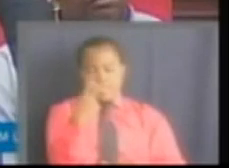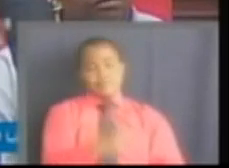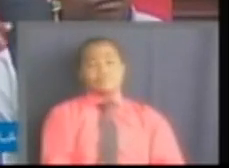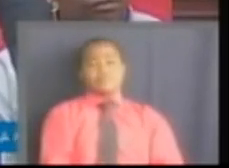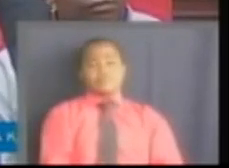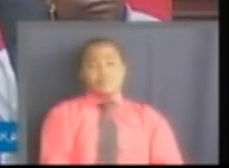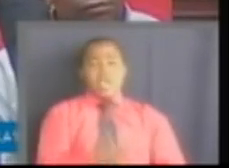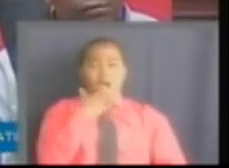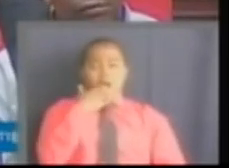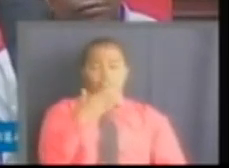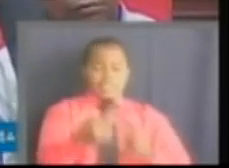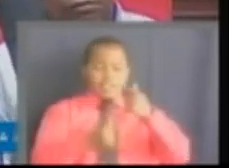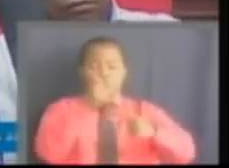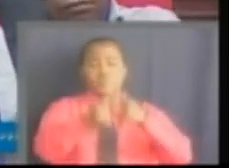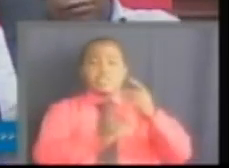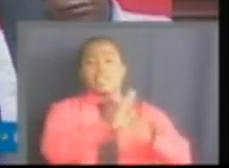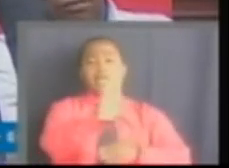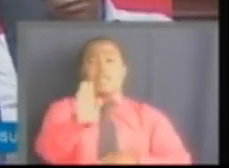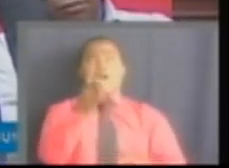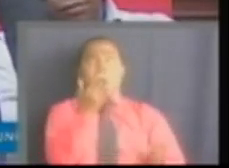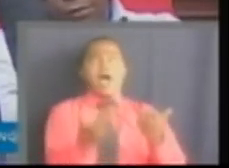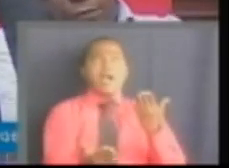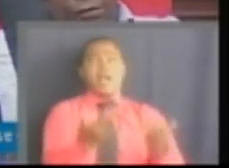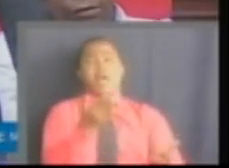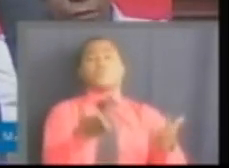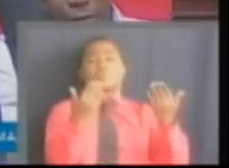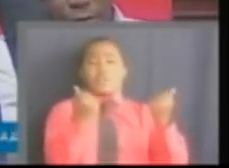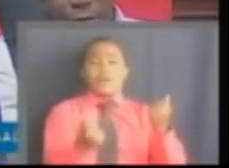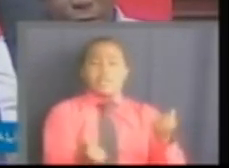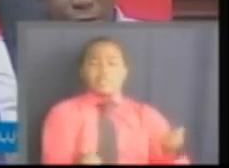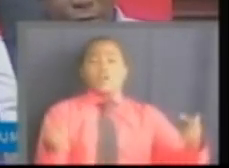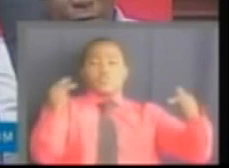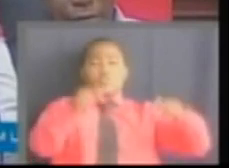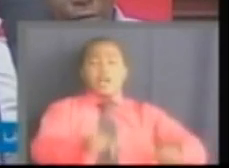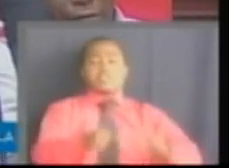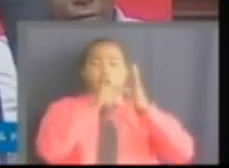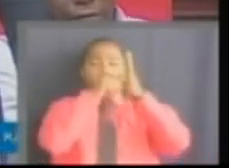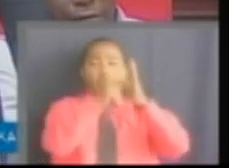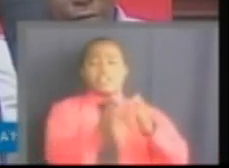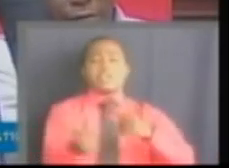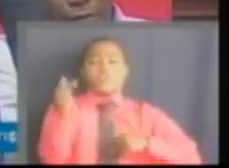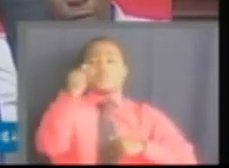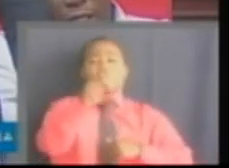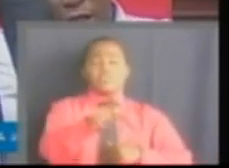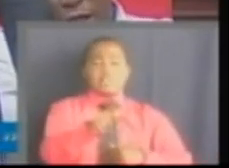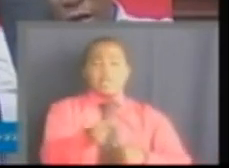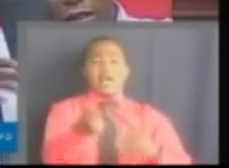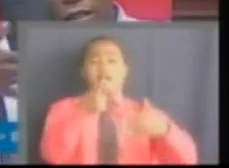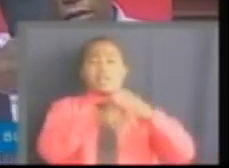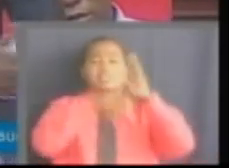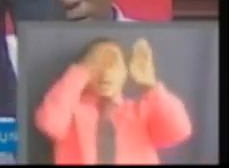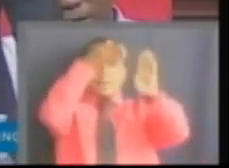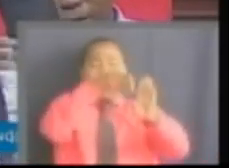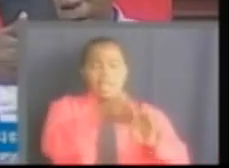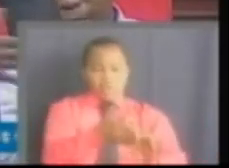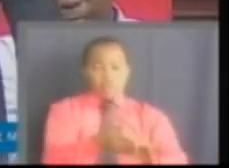tuendelee nao. At least nafikiri kwamba hapo tunaweza pengine tukaja kuhakikisha kwamba kuona kwamba tumefikia tumekwenda na malengo. Tuchukue